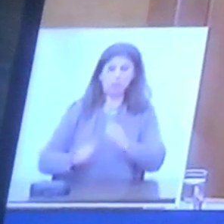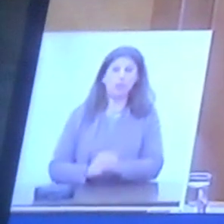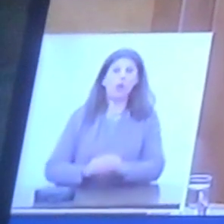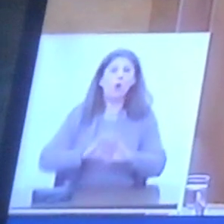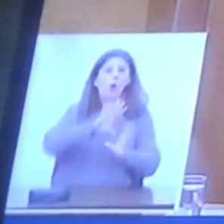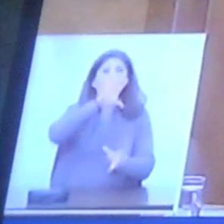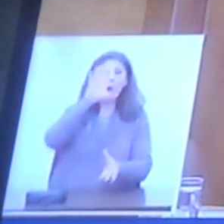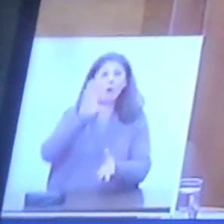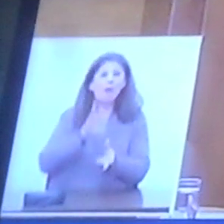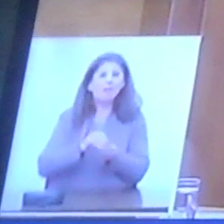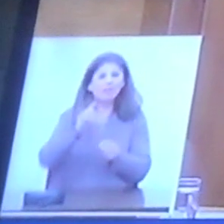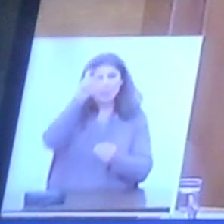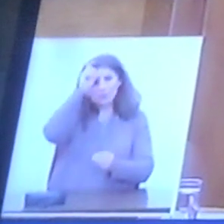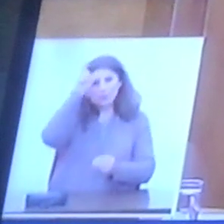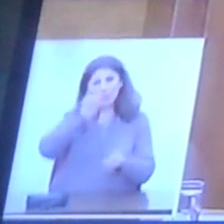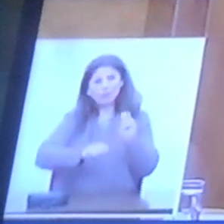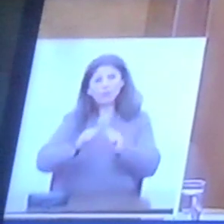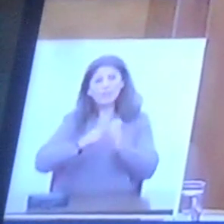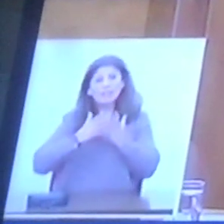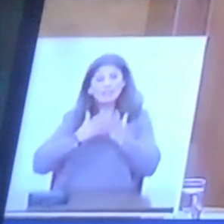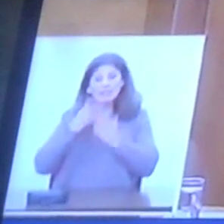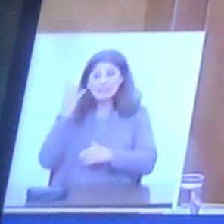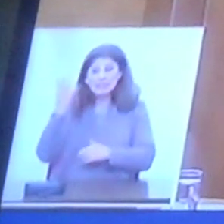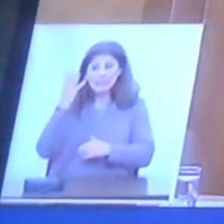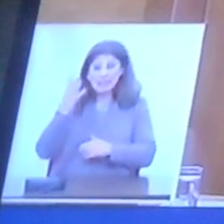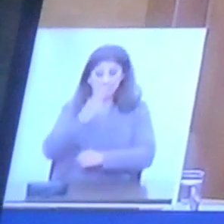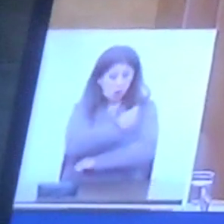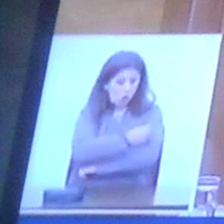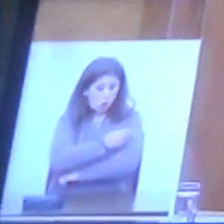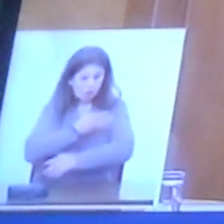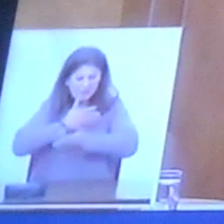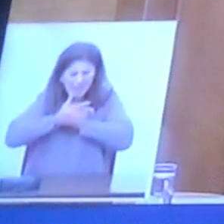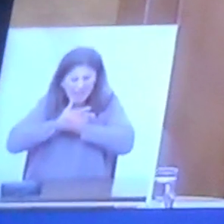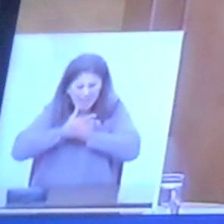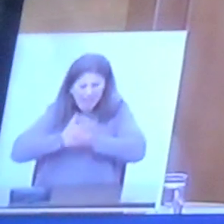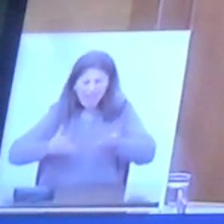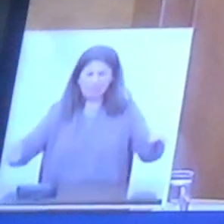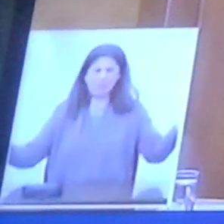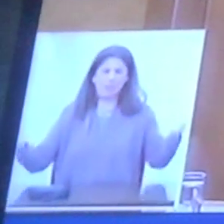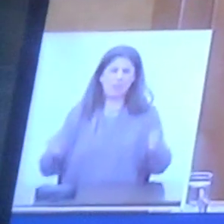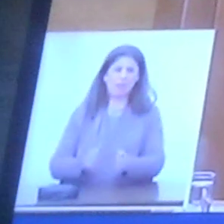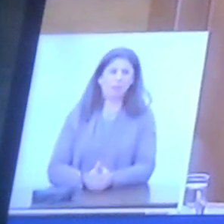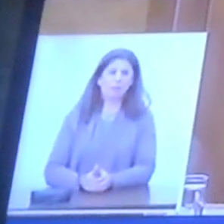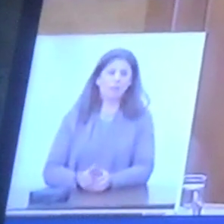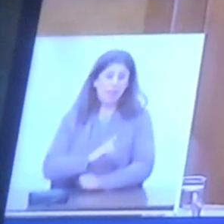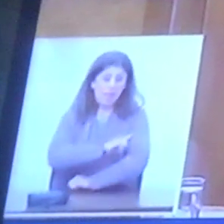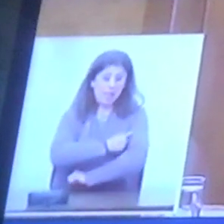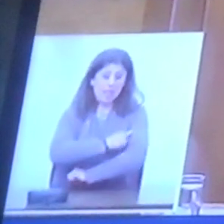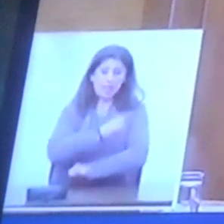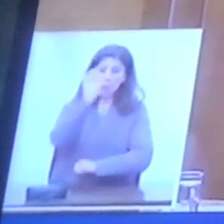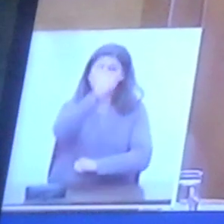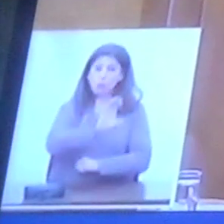Τουρκία. Κατασκευάζει 4 υπερσύγχρονα νοσοκομιακά συγκροτήματα. Ακούστε τι κάνει. Ο ιατρικός τουρισμός στην Τουρκία